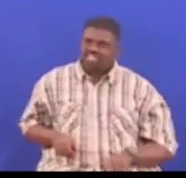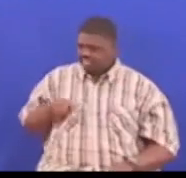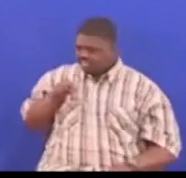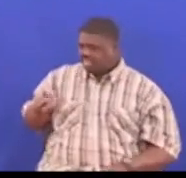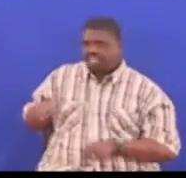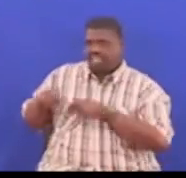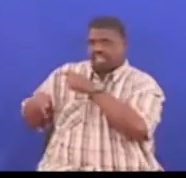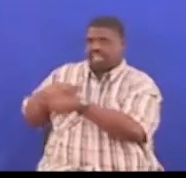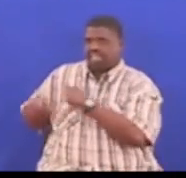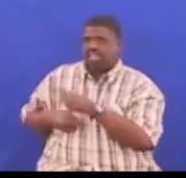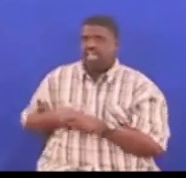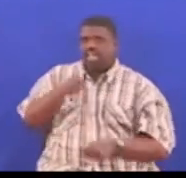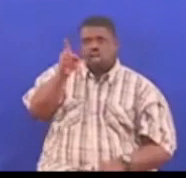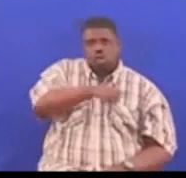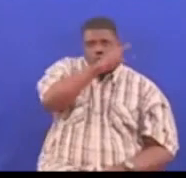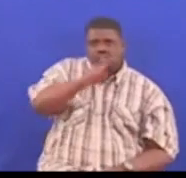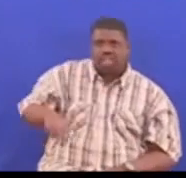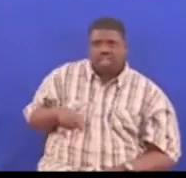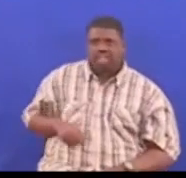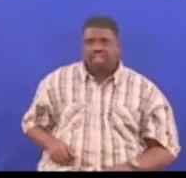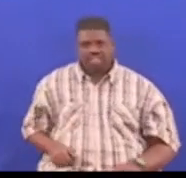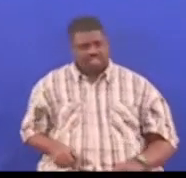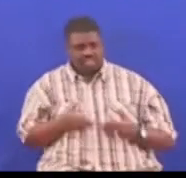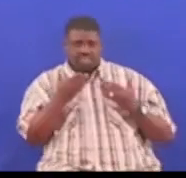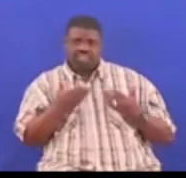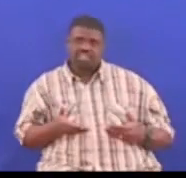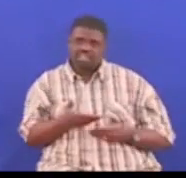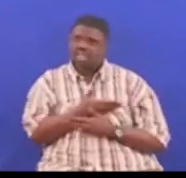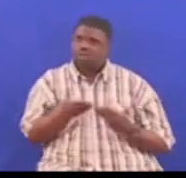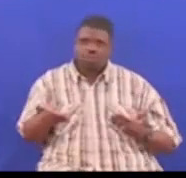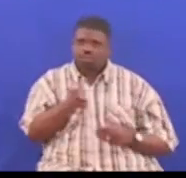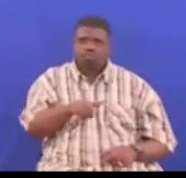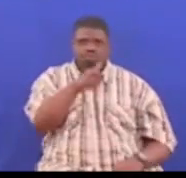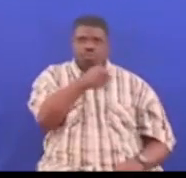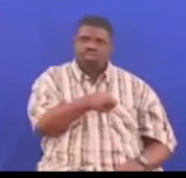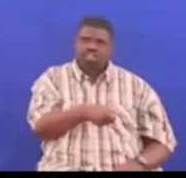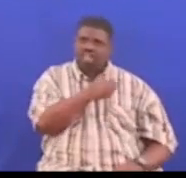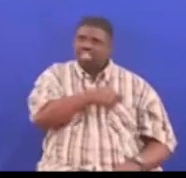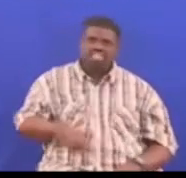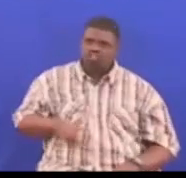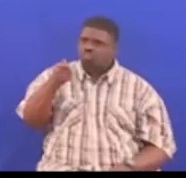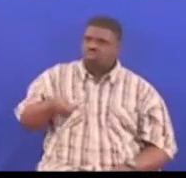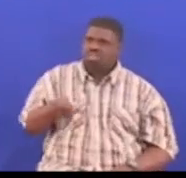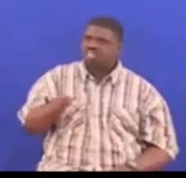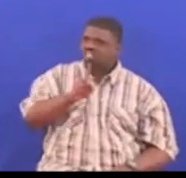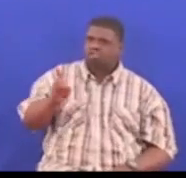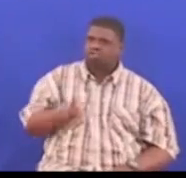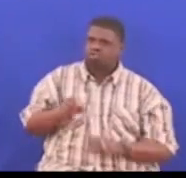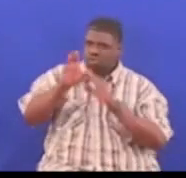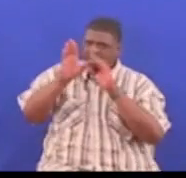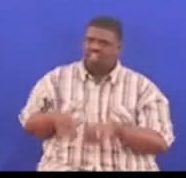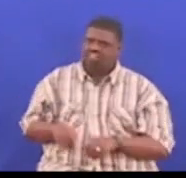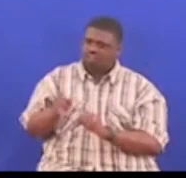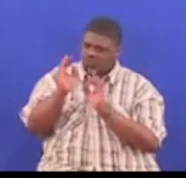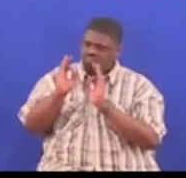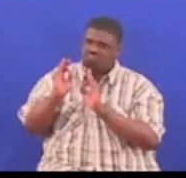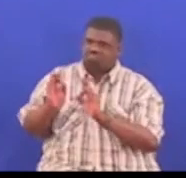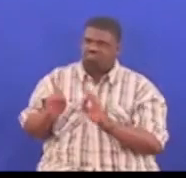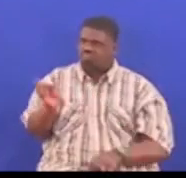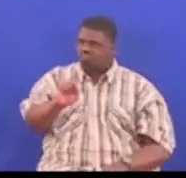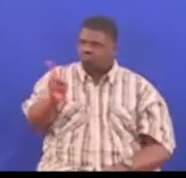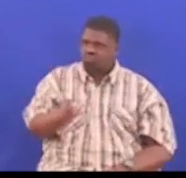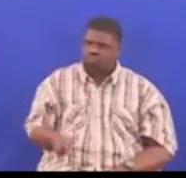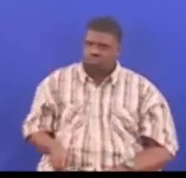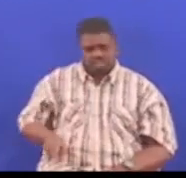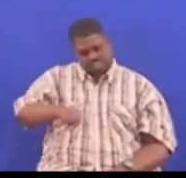kinachoendelea Sio Sawa kwa Hiyo hakuna aliyepongeza Rais hakupongeza kwamba hii hii taarifa Iko sawasawa Sasa